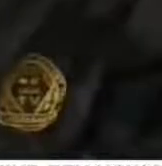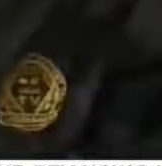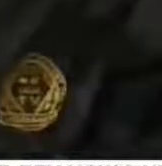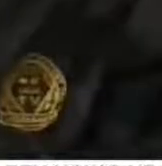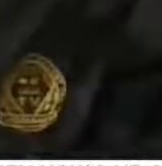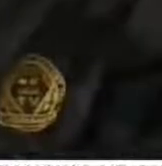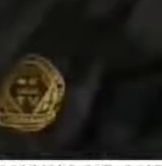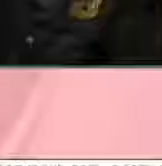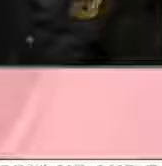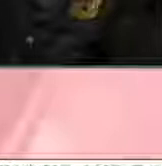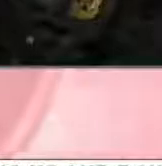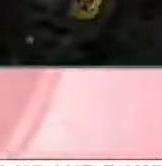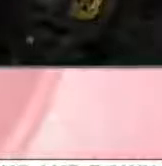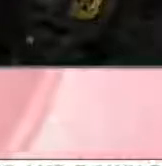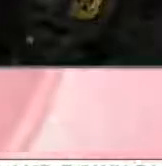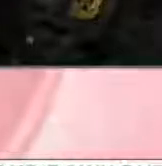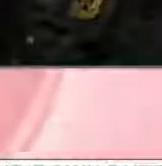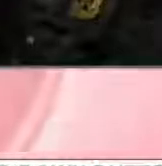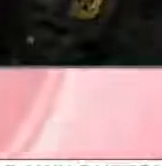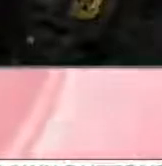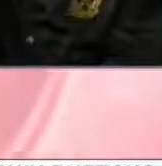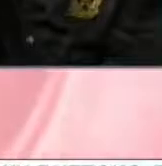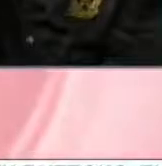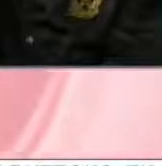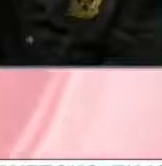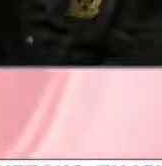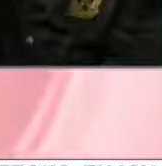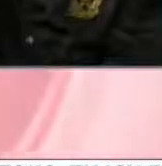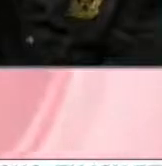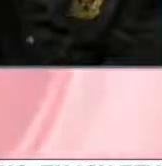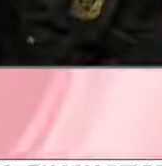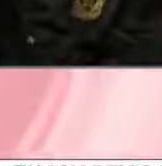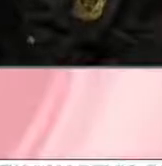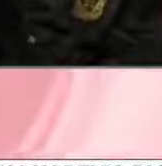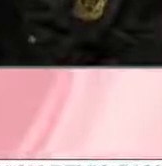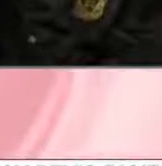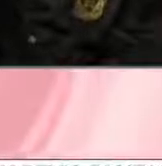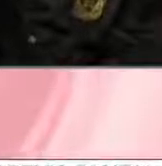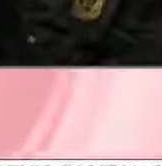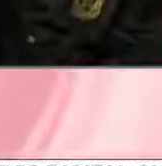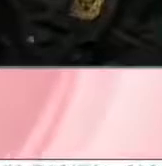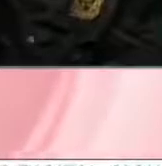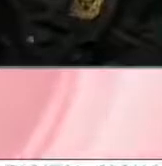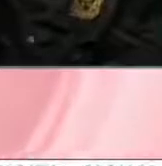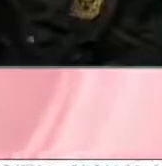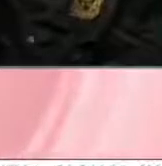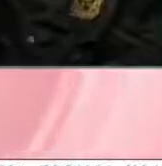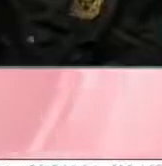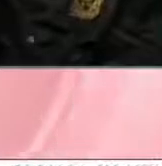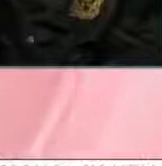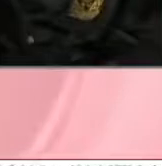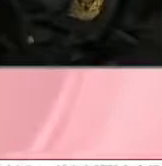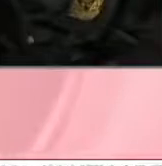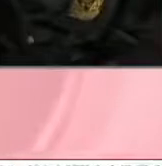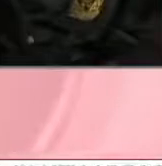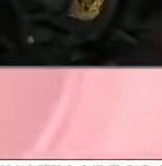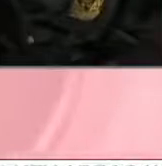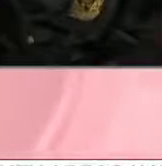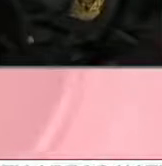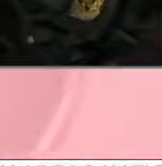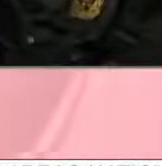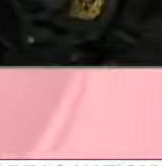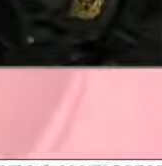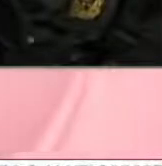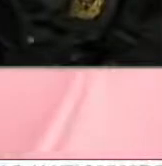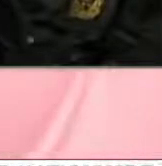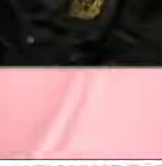Okay. Maliban sa pagkakompose ng mga kanta, kayo din mismo yung nag-choreograph, tama ba, ng inyong mga